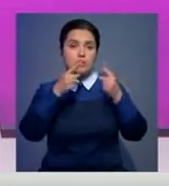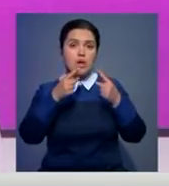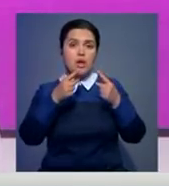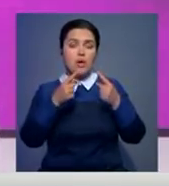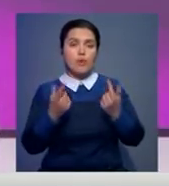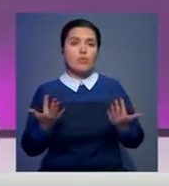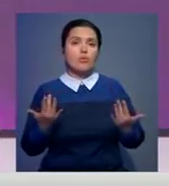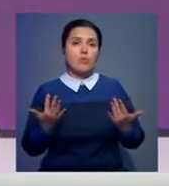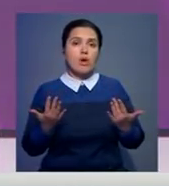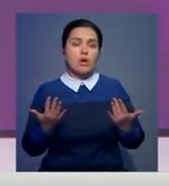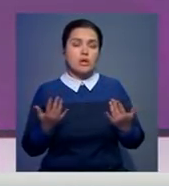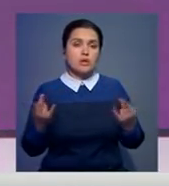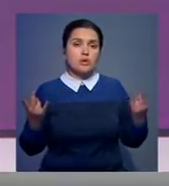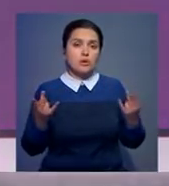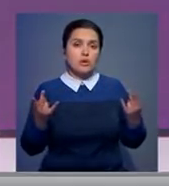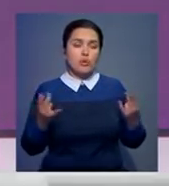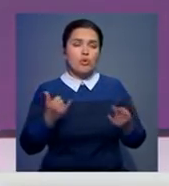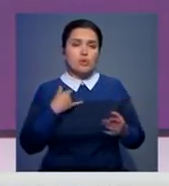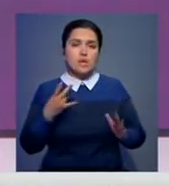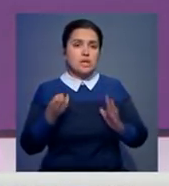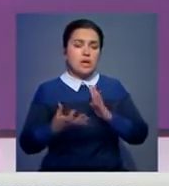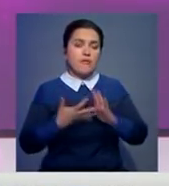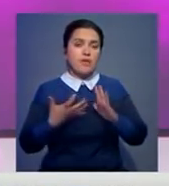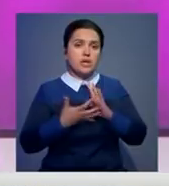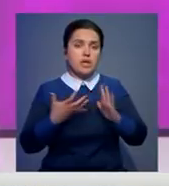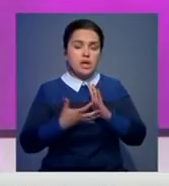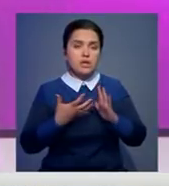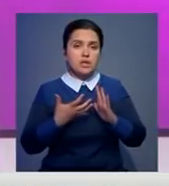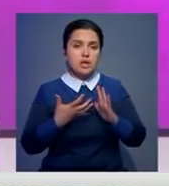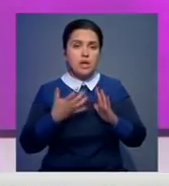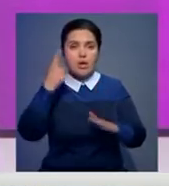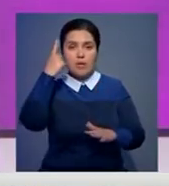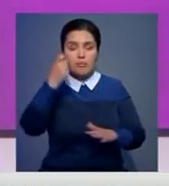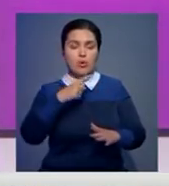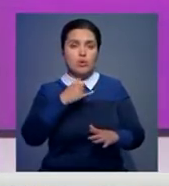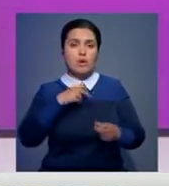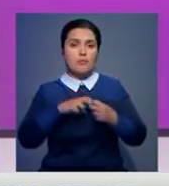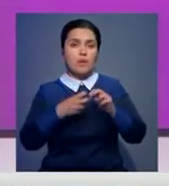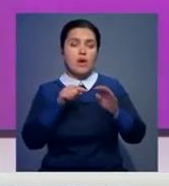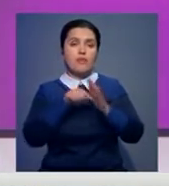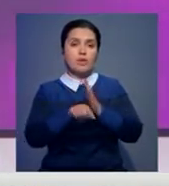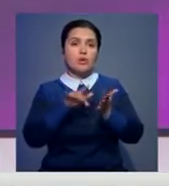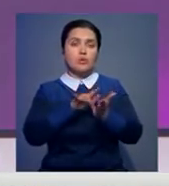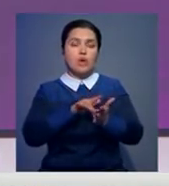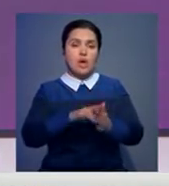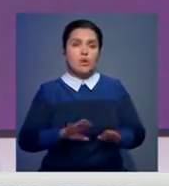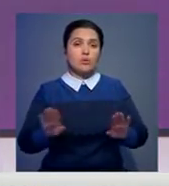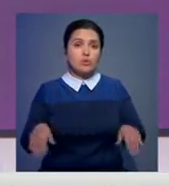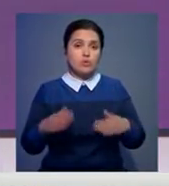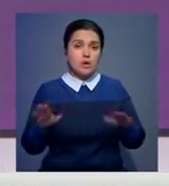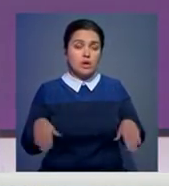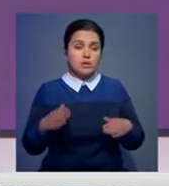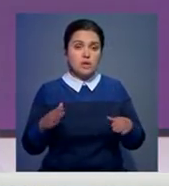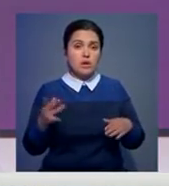заполнить информационное поле. У нас ведь основная проблема развития внутреннего туризма – это отсутствие